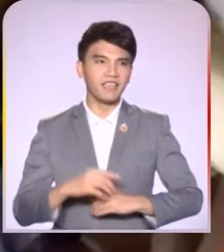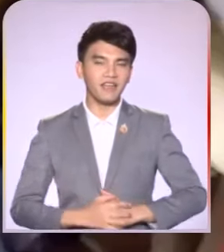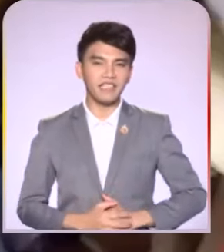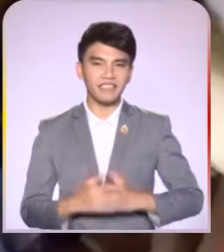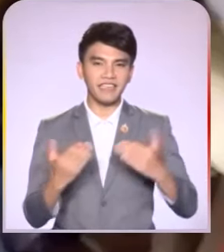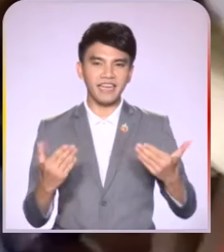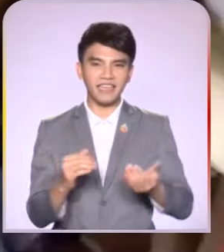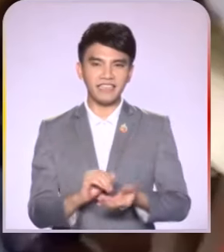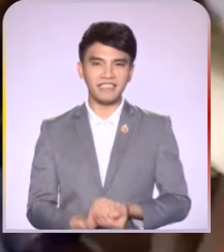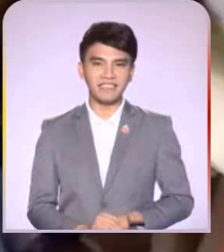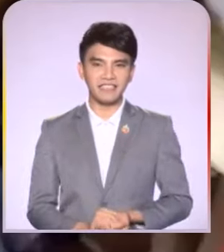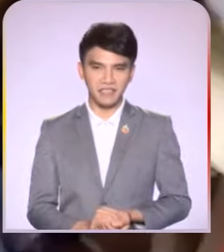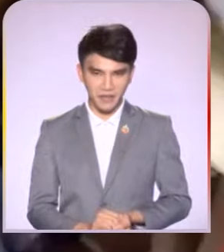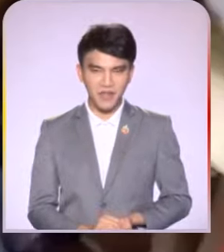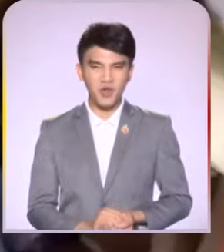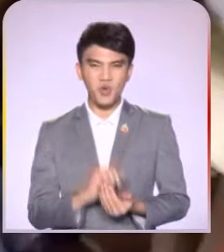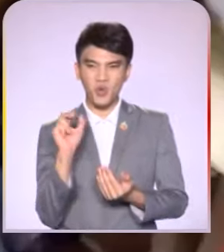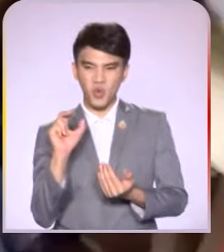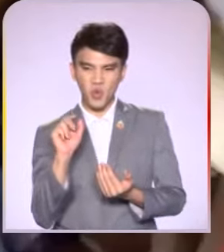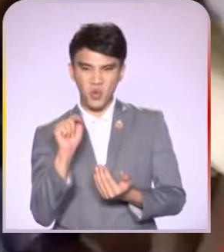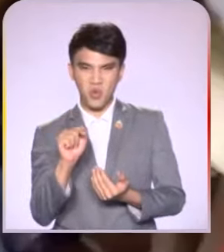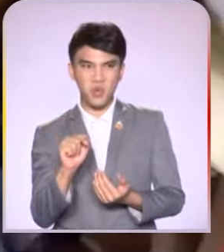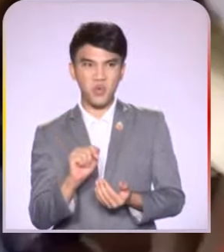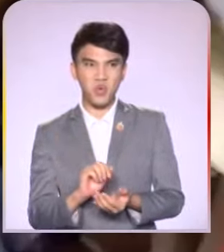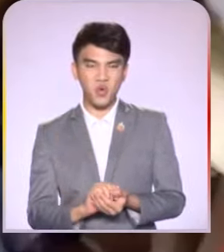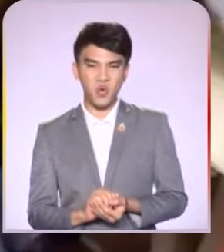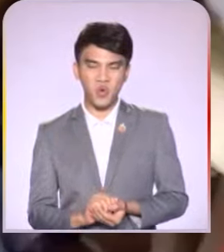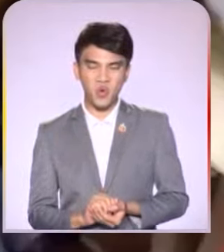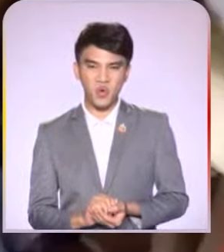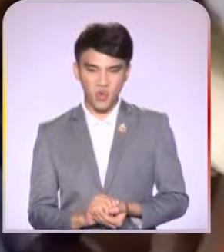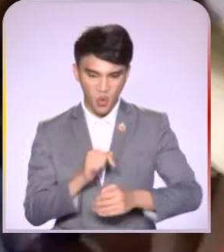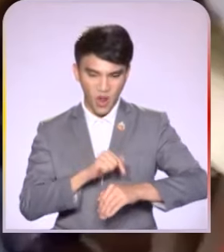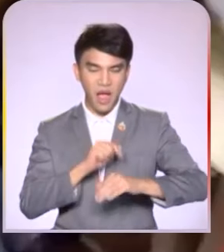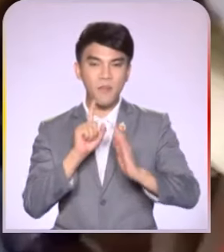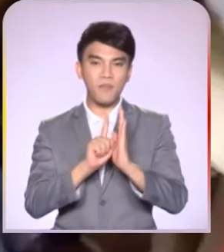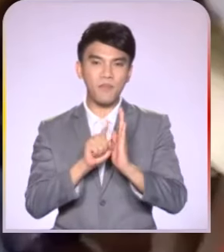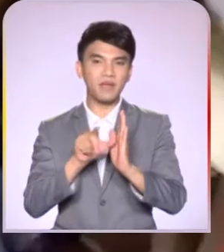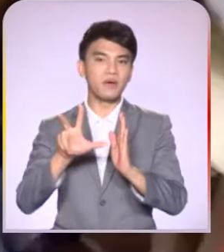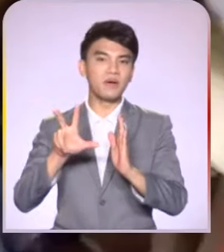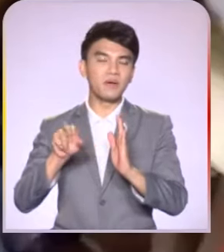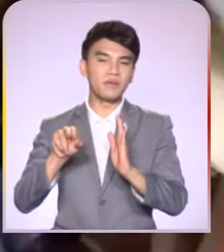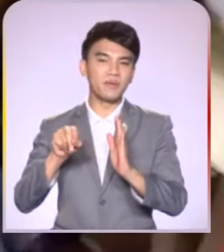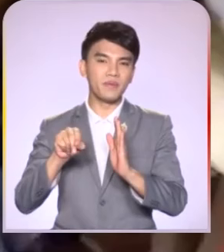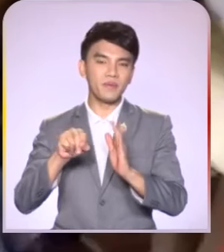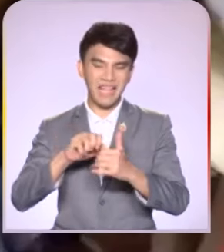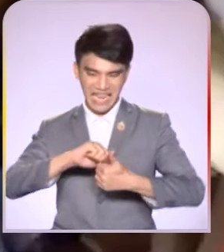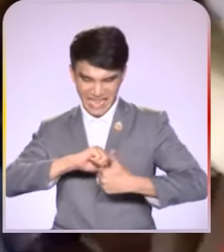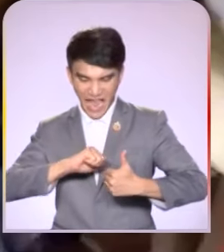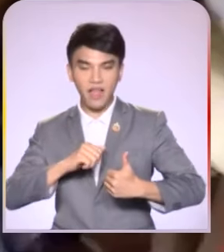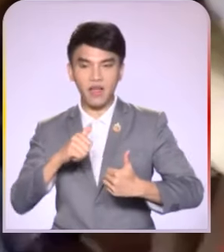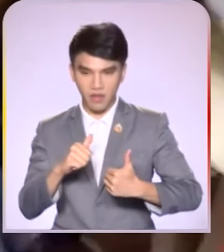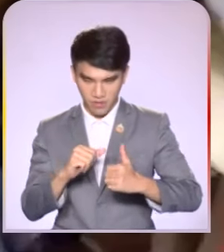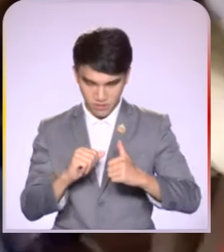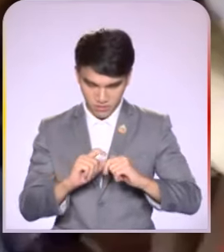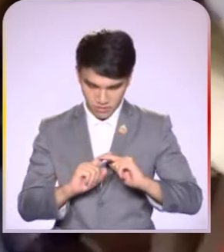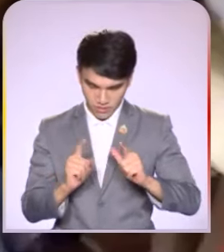นี้ครับ โอ้ยตอนเจ้าหน้าที่ไปนี่งูยังอยู่เลยนะคะ กู้ภัยใช้เวลากว่าครึ่งชั่วโมงจึงเอางูออกมาจากตัวคุณป้าได้แต่จังห